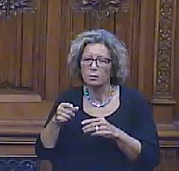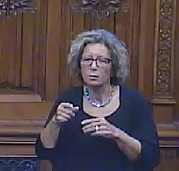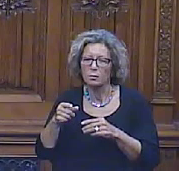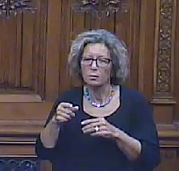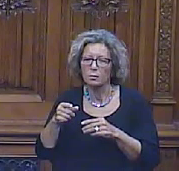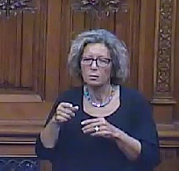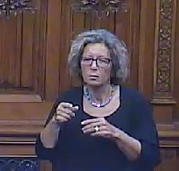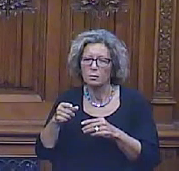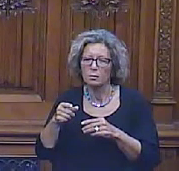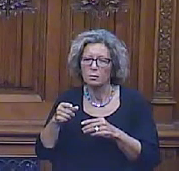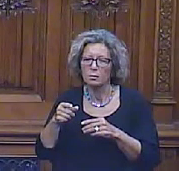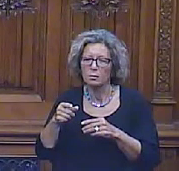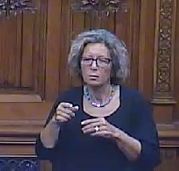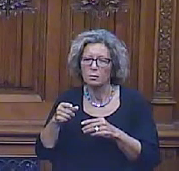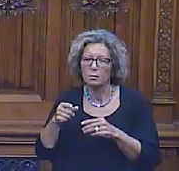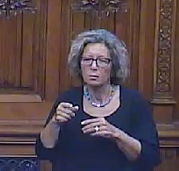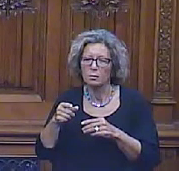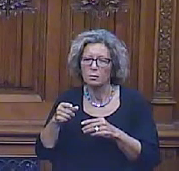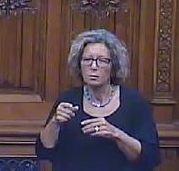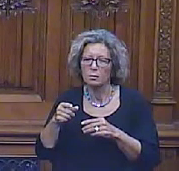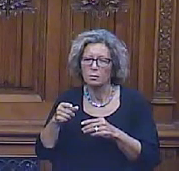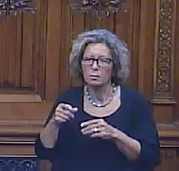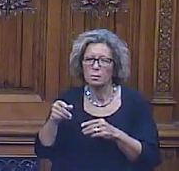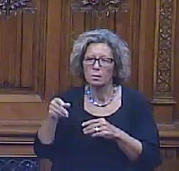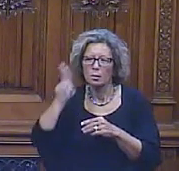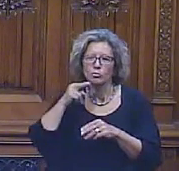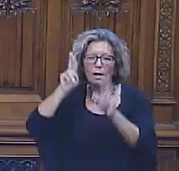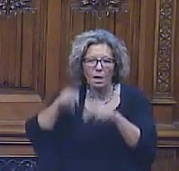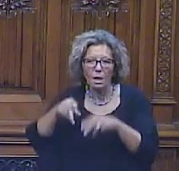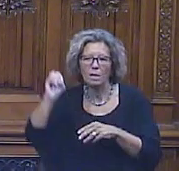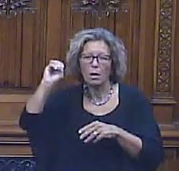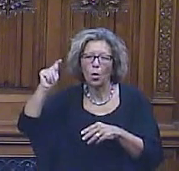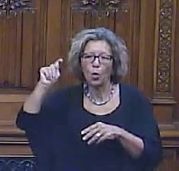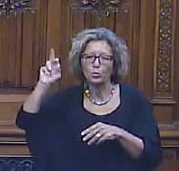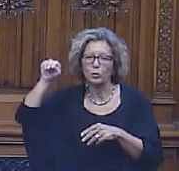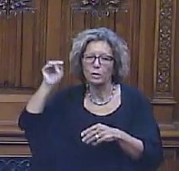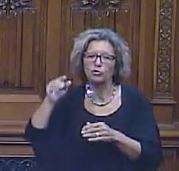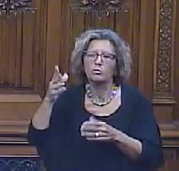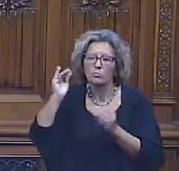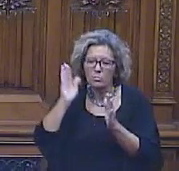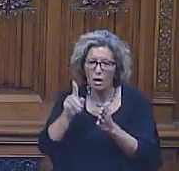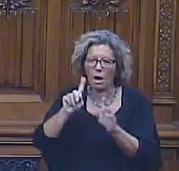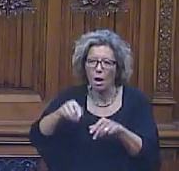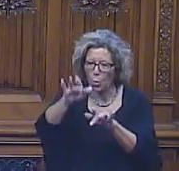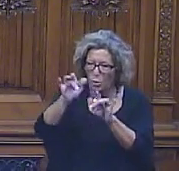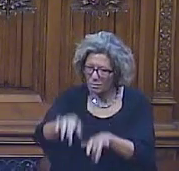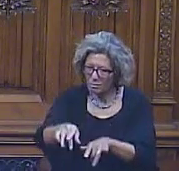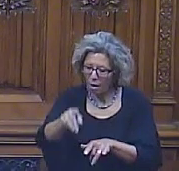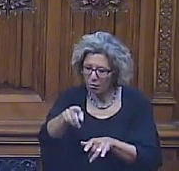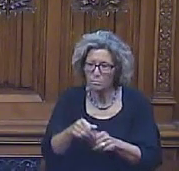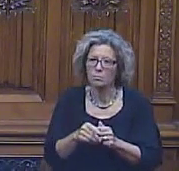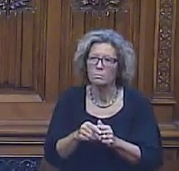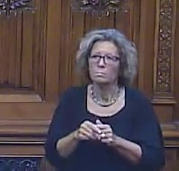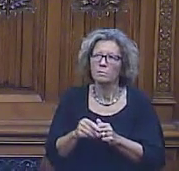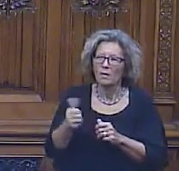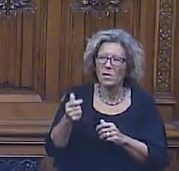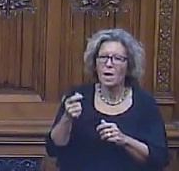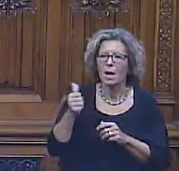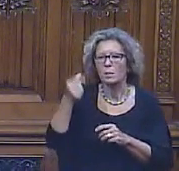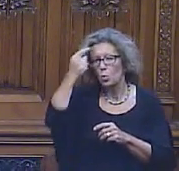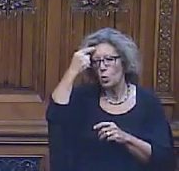Wien. Und es ist schön, dass der Herr Sportstadtrat, der Herr Nochrat Oksanitsch, heute ebenfalls anwesend ist. Denn er hat vor einiger Zeit einen sehr, sehr